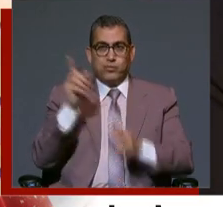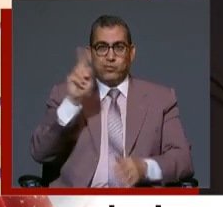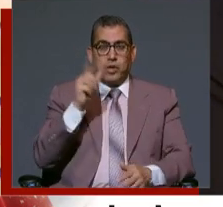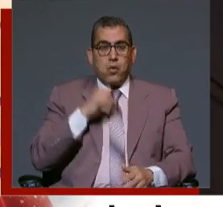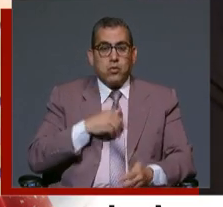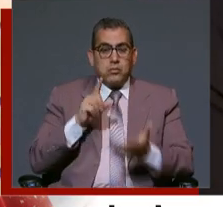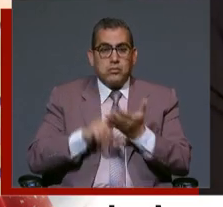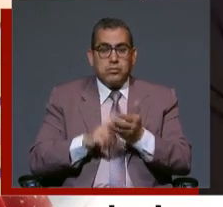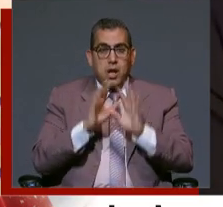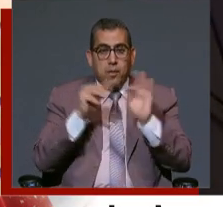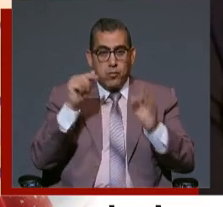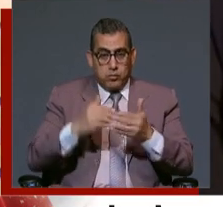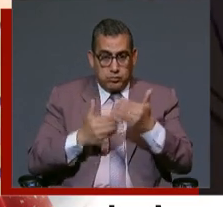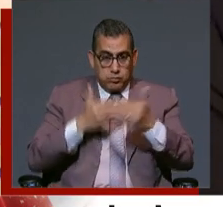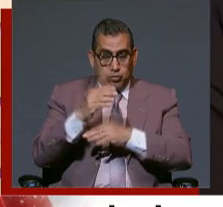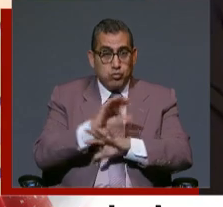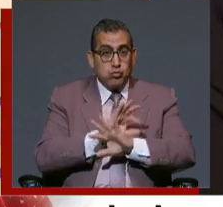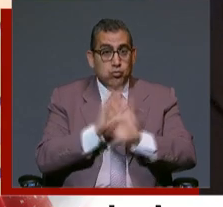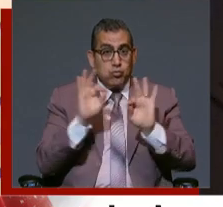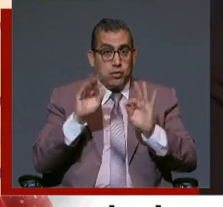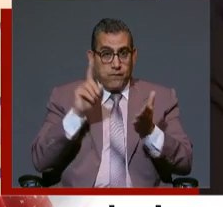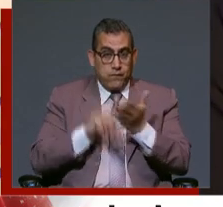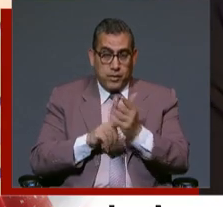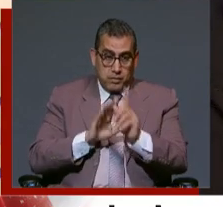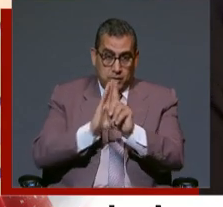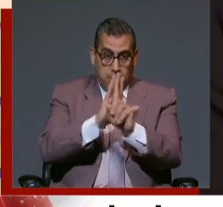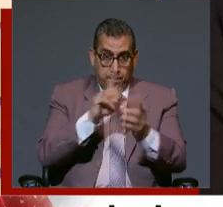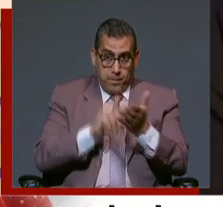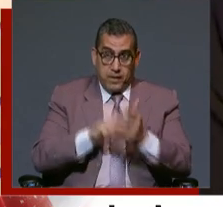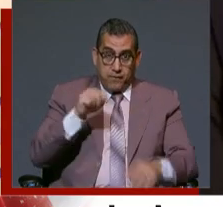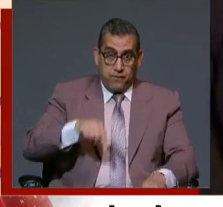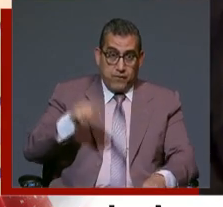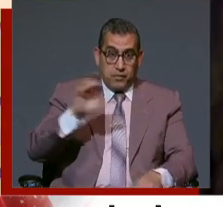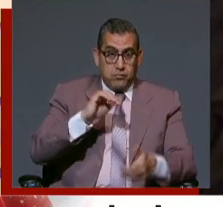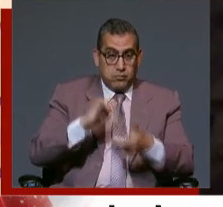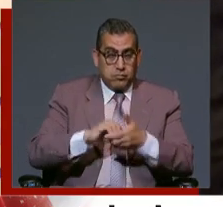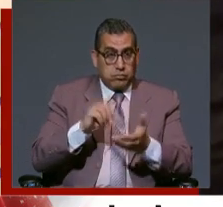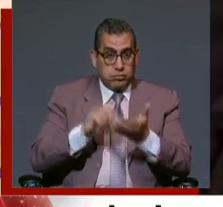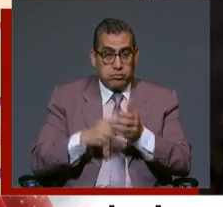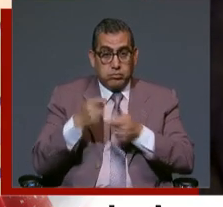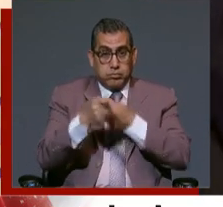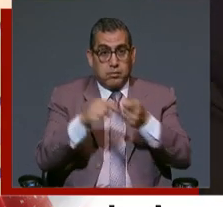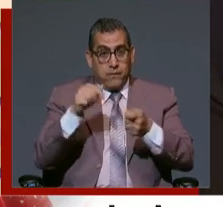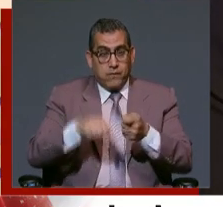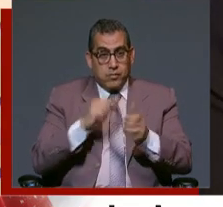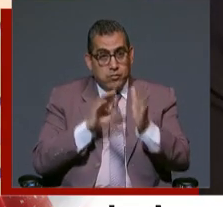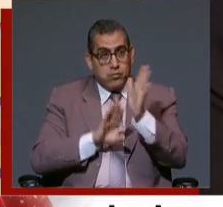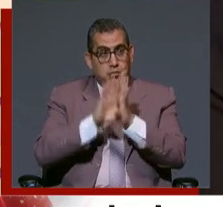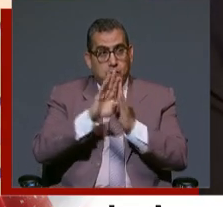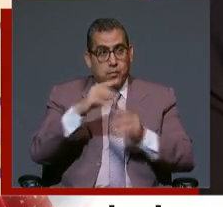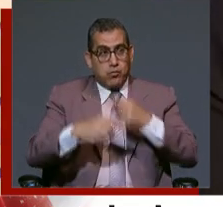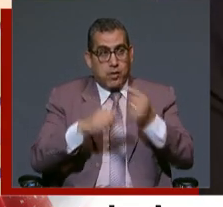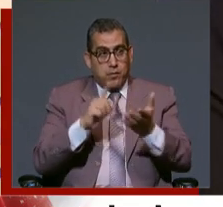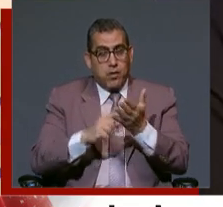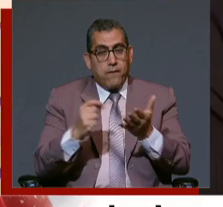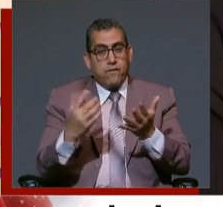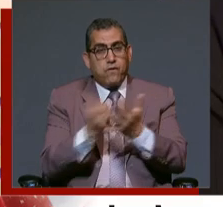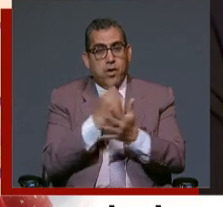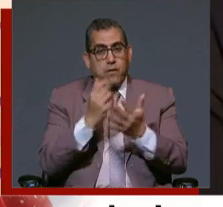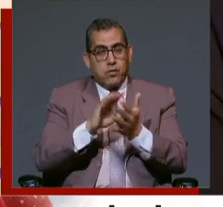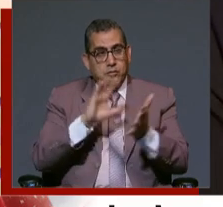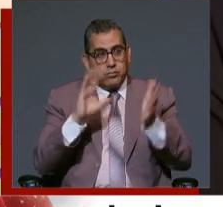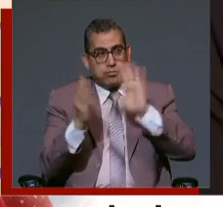هل وصلنا إلى أنه هناك دعم حقيقي وقدرة حقيقية على الوفاء بهذه الالتزامات للتنمية المستدامة ولتوفير تحول